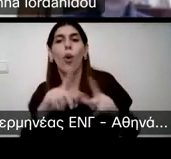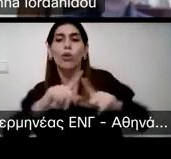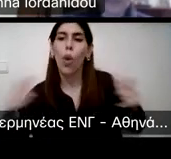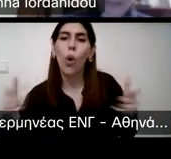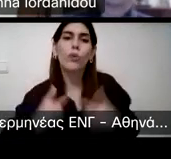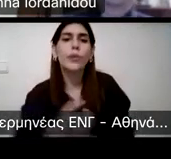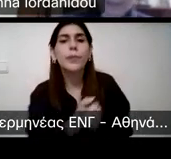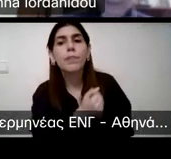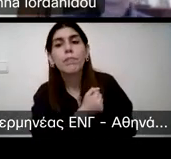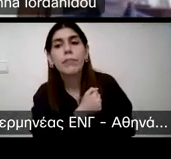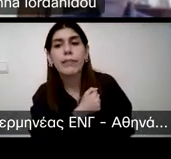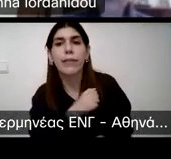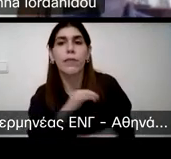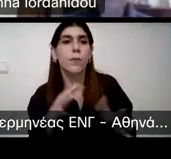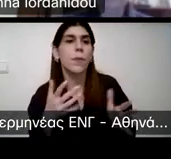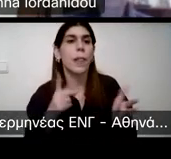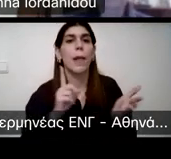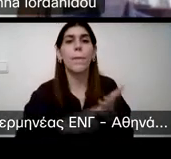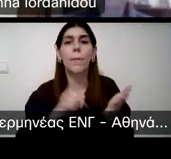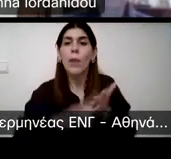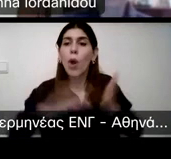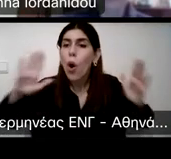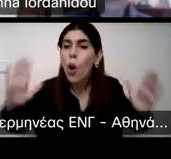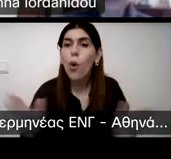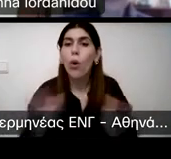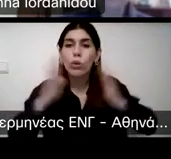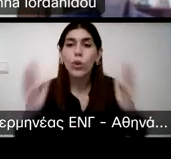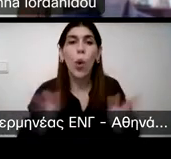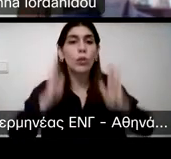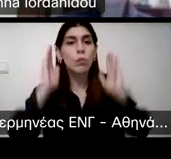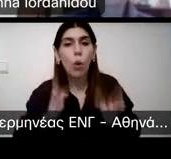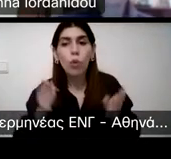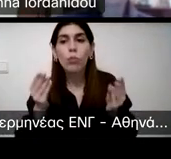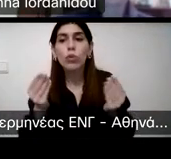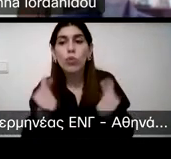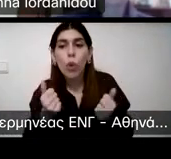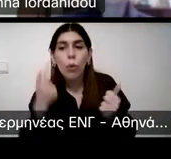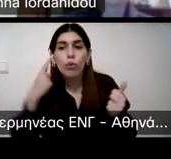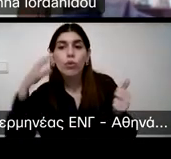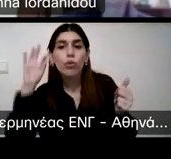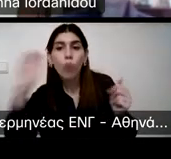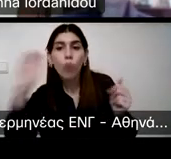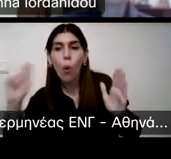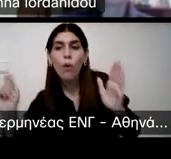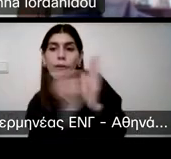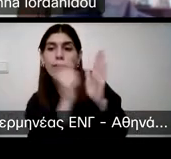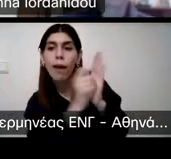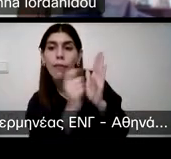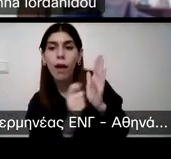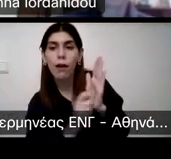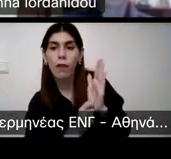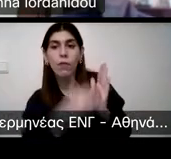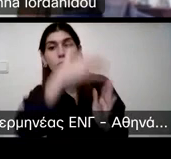να εξαντλήσουμε κάθε δυνατότητα καταγραφής. Επομένως, δείτε